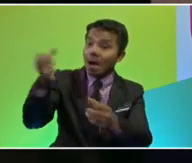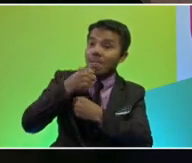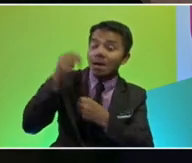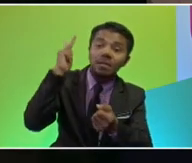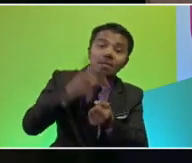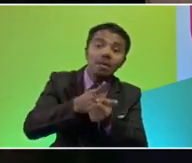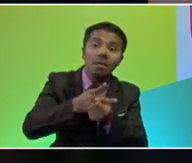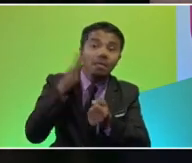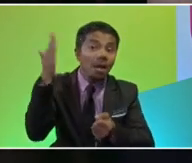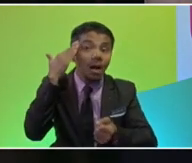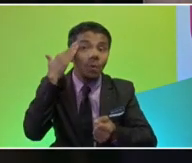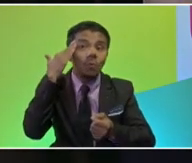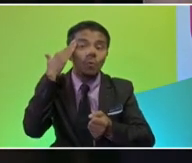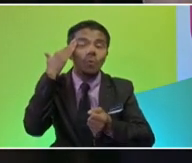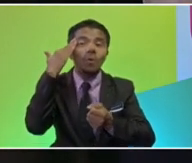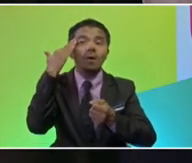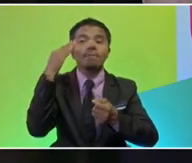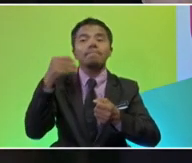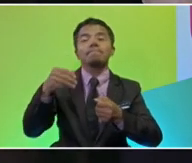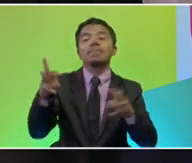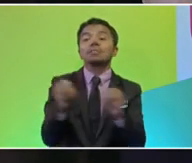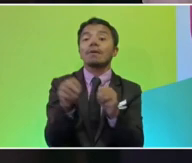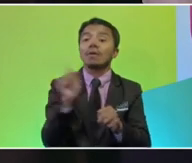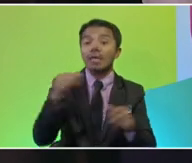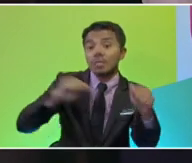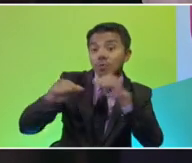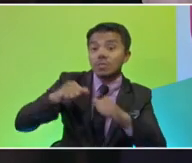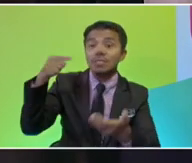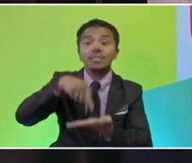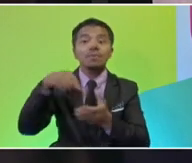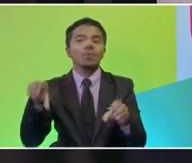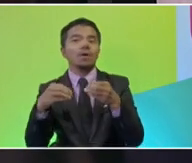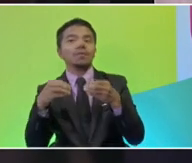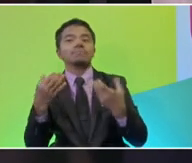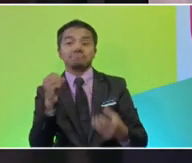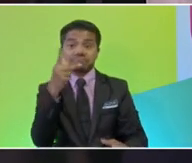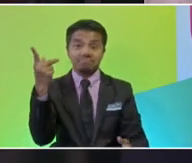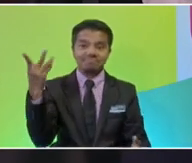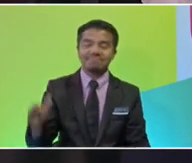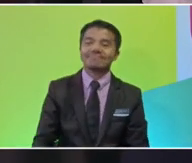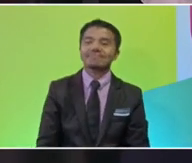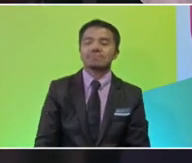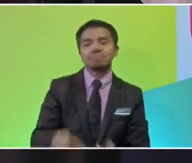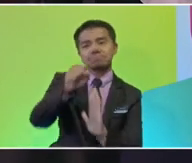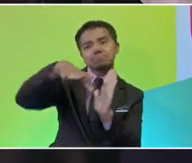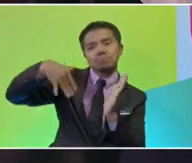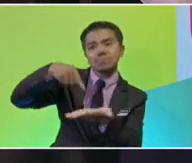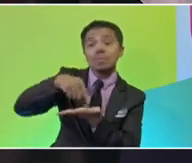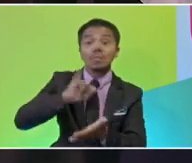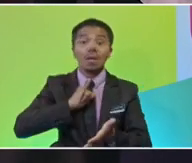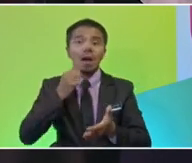pasti bagaimana ini dilakukan sedikit rumusan Oke Sebelum saya membuat rumusan